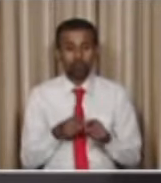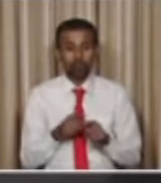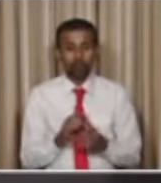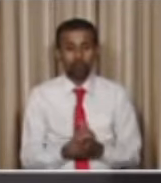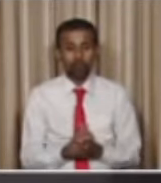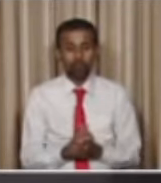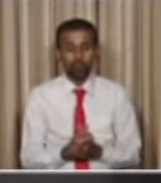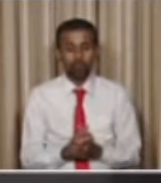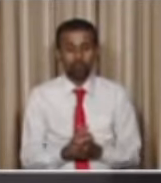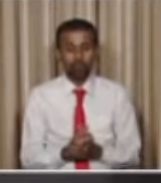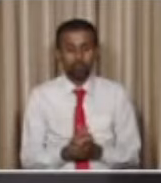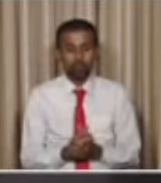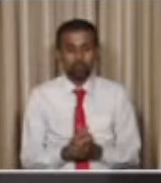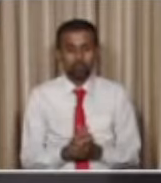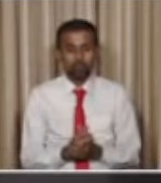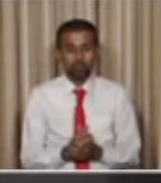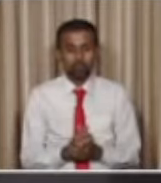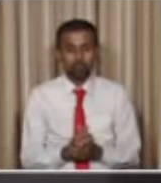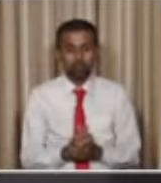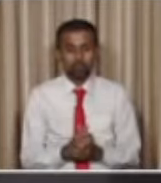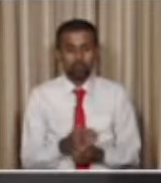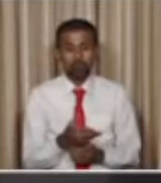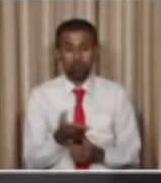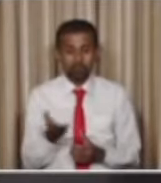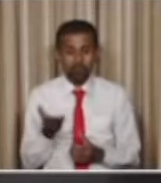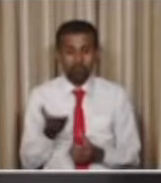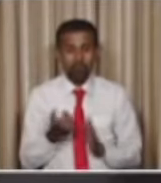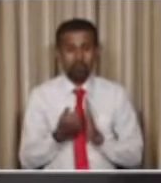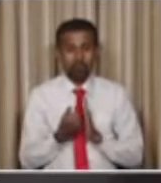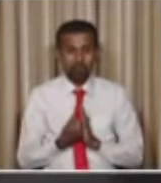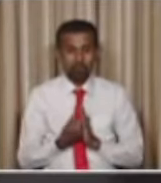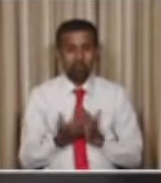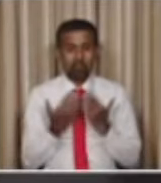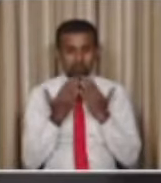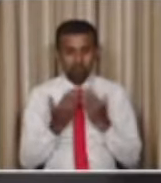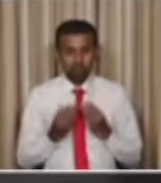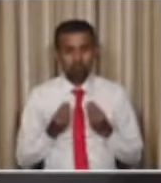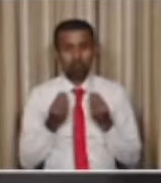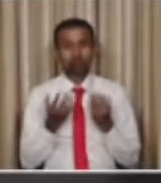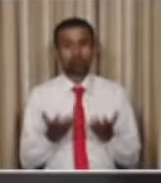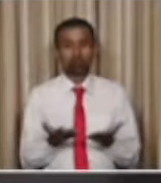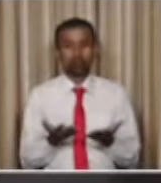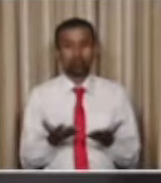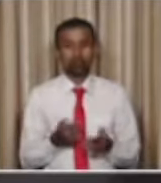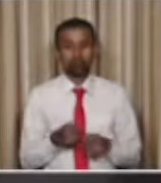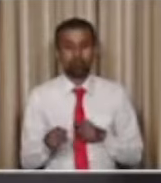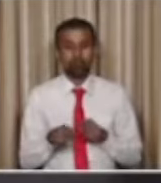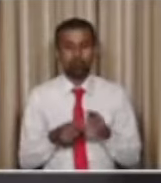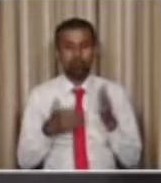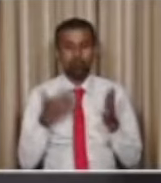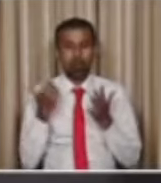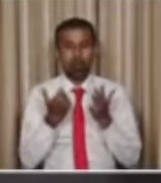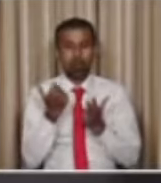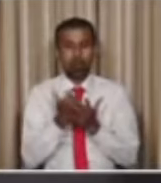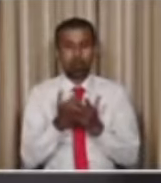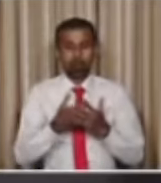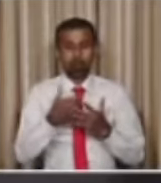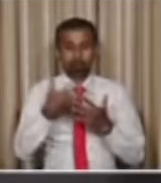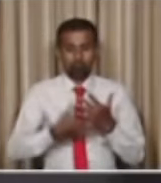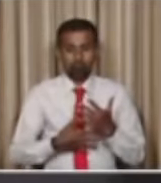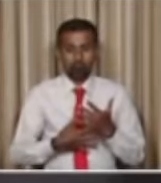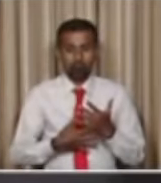වෙච්ච ඔබට මේ රටේ සමස්ත ජනතාවගේ ගෞරවයේ ප්‍රණාමය මම පුද කරනවා. ඒ වගේම ලෝක බැංකු වාර්තාව මම